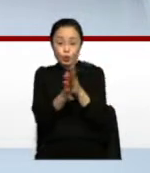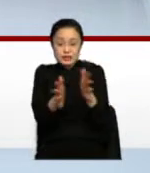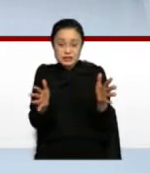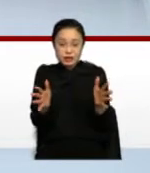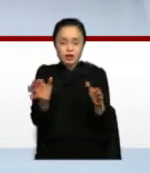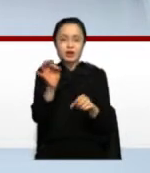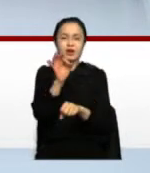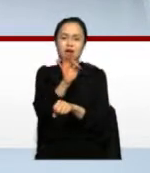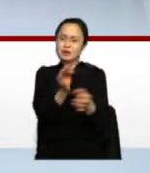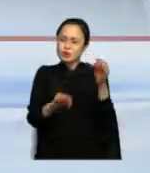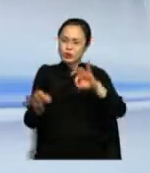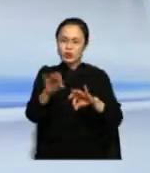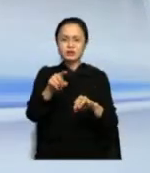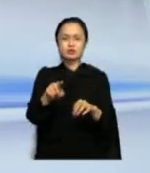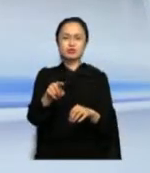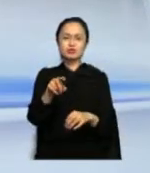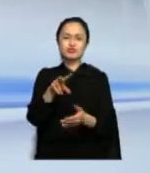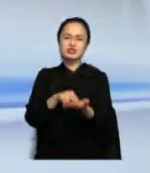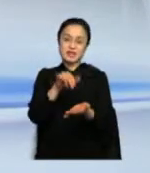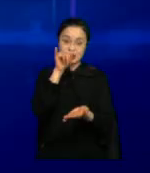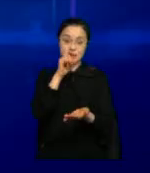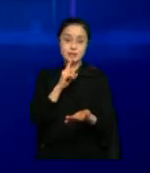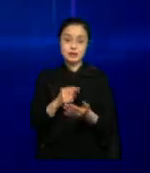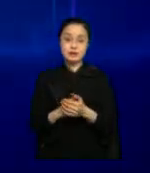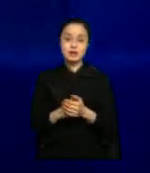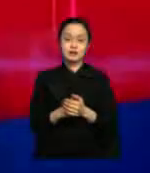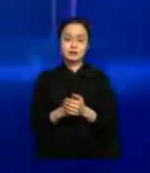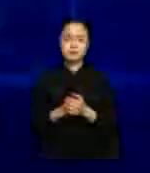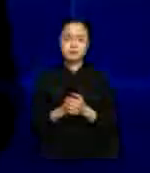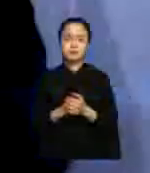나옵니다 계속해서 조성 역 기자의 보도입니다